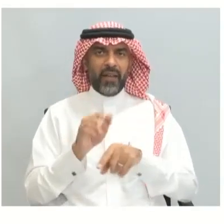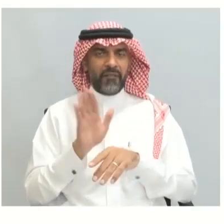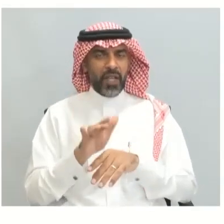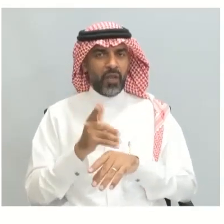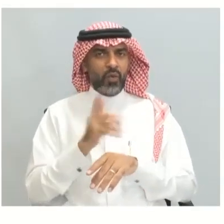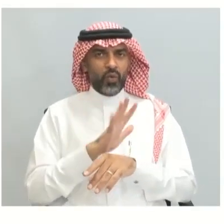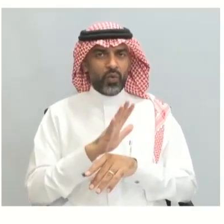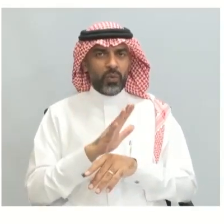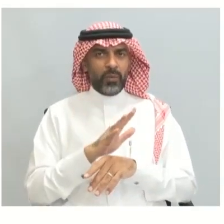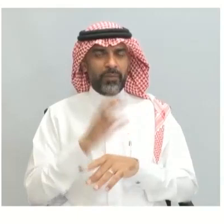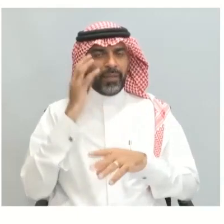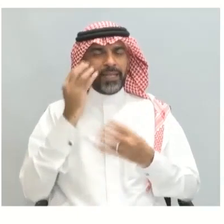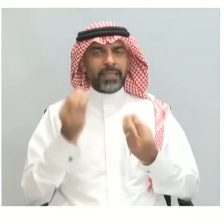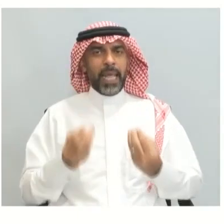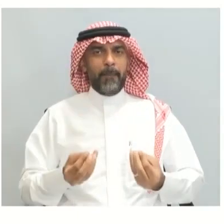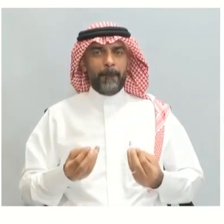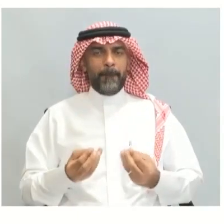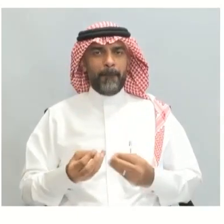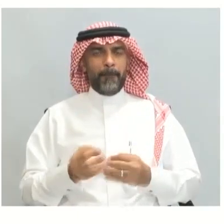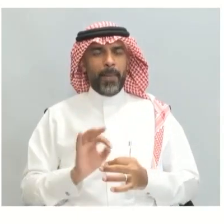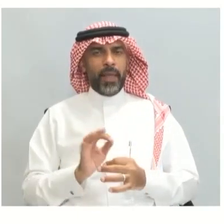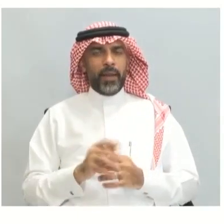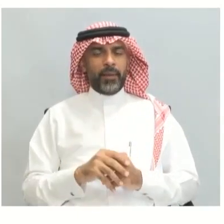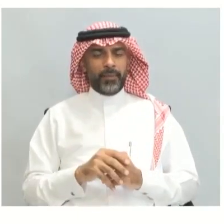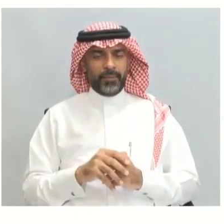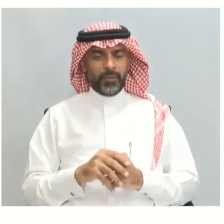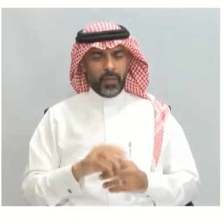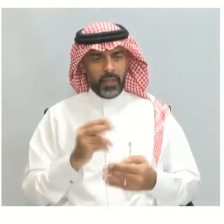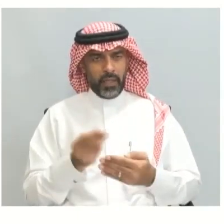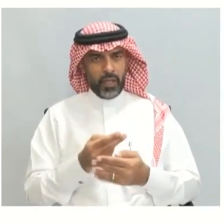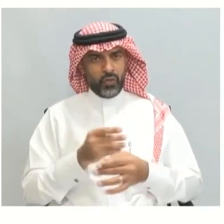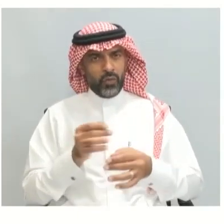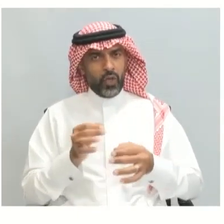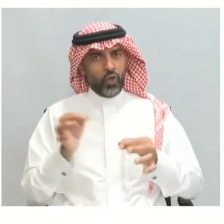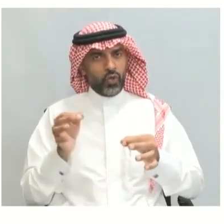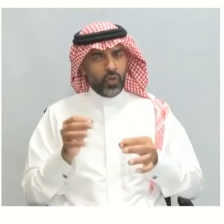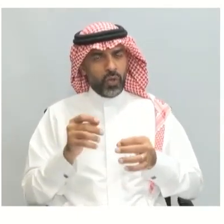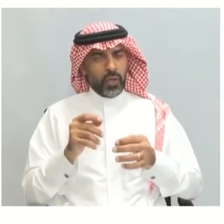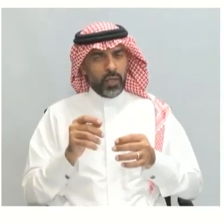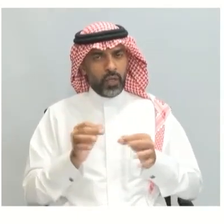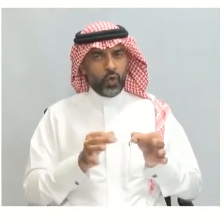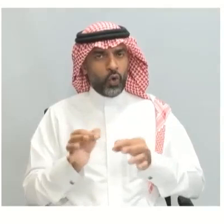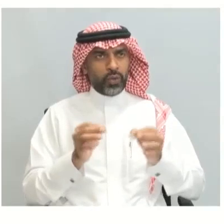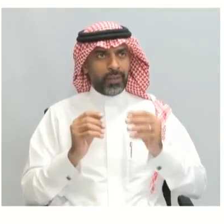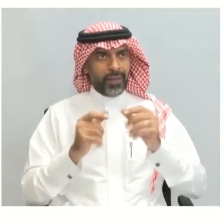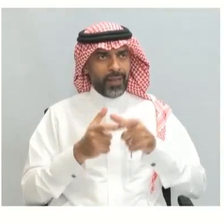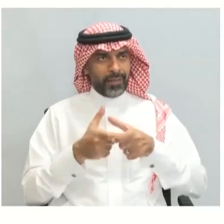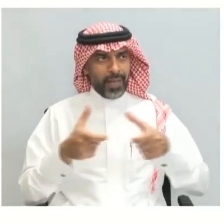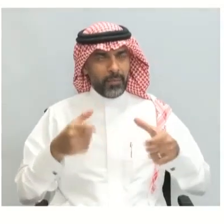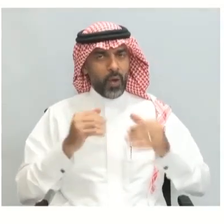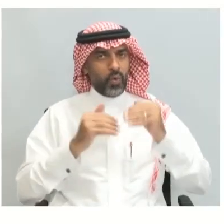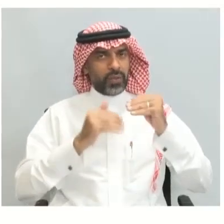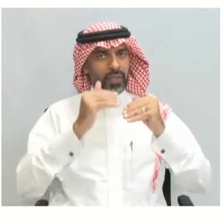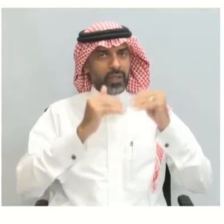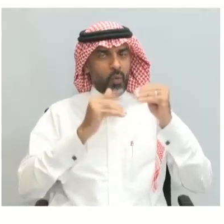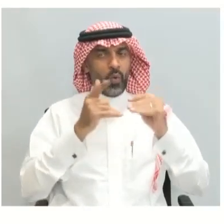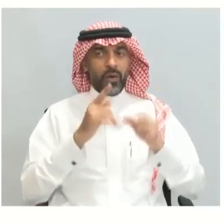ابنائي ما تعتمد عليه الخرائط من رسم لخطط التنميه والتطور وايضا لتنقلات